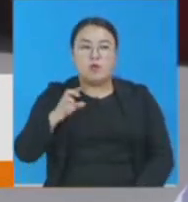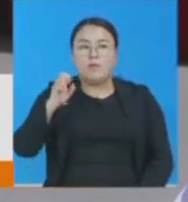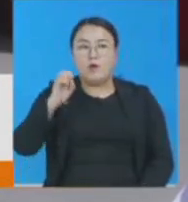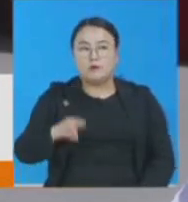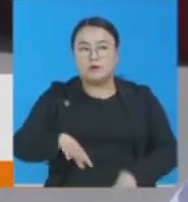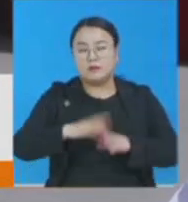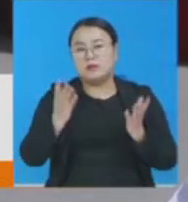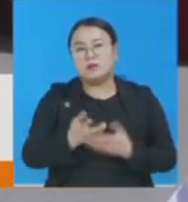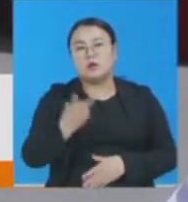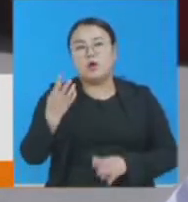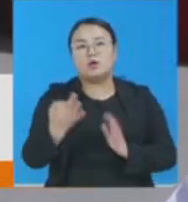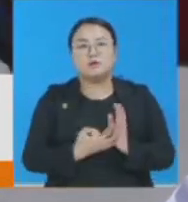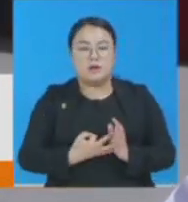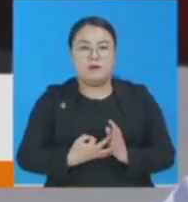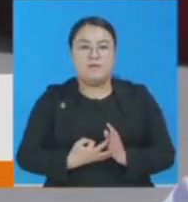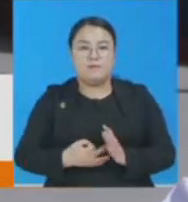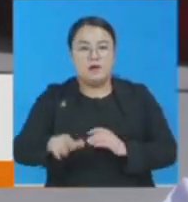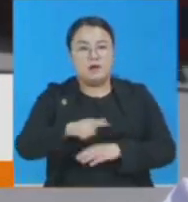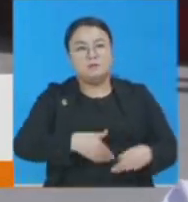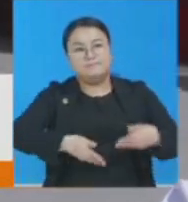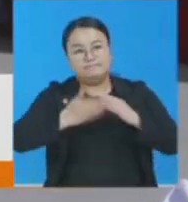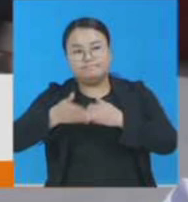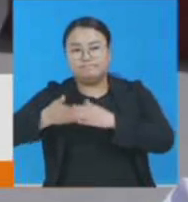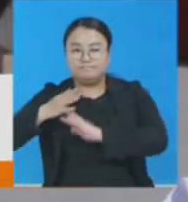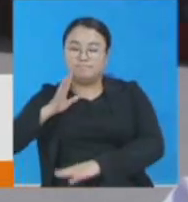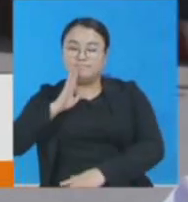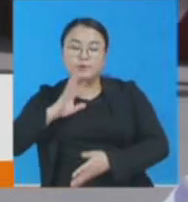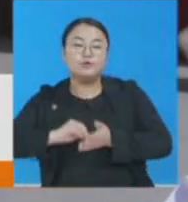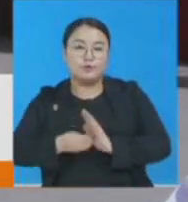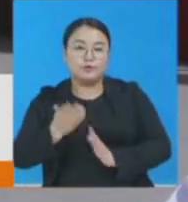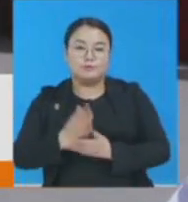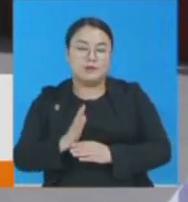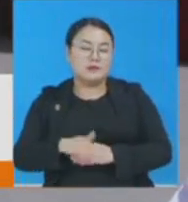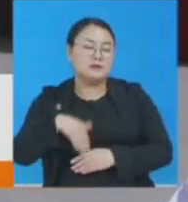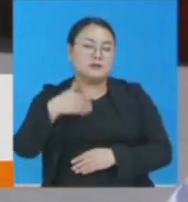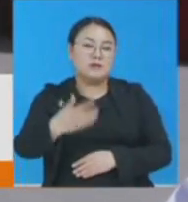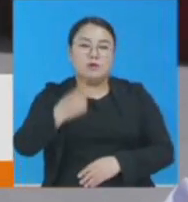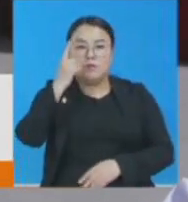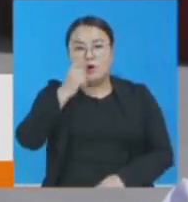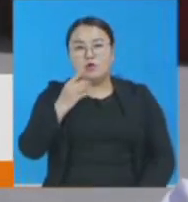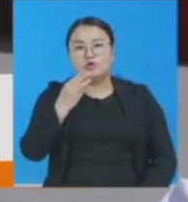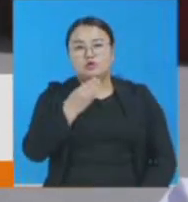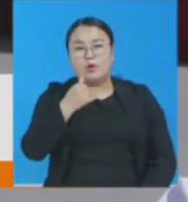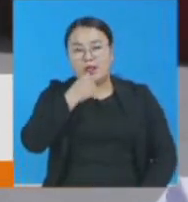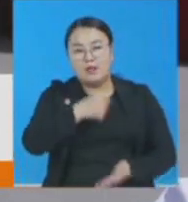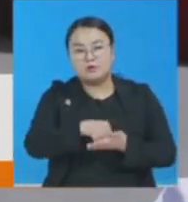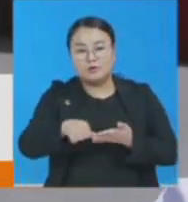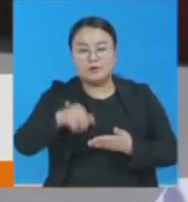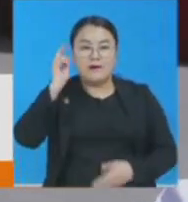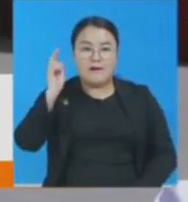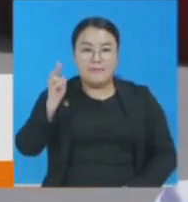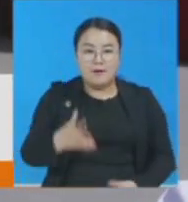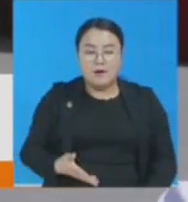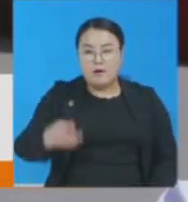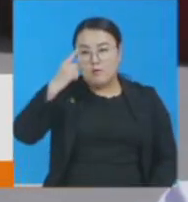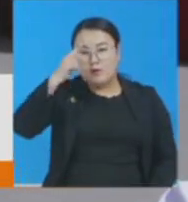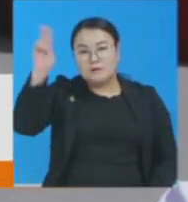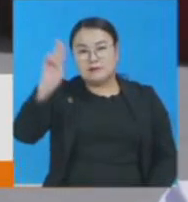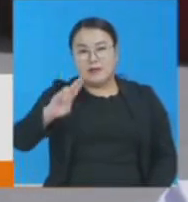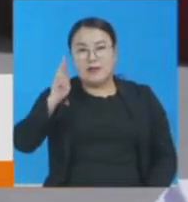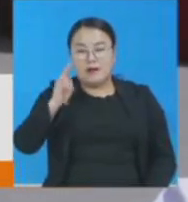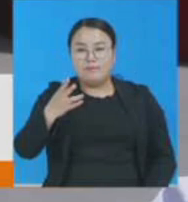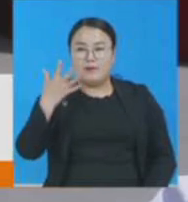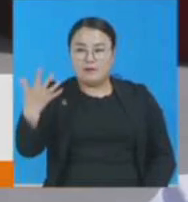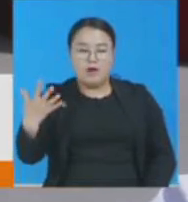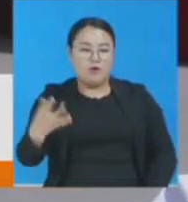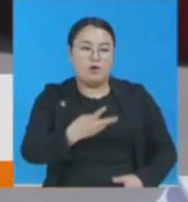нийт 28 цэг байгуулахаар ажиллаж байгаа, төлөвлөлөө ажиллаж байгаа. Цаашид Монгол шуудан компани 24 салбараар, Монголын цахилгаан холбоо компани 5 салбараар гэх